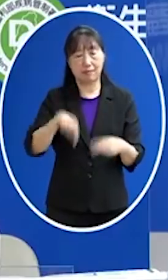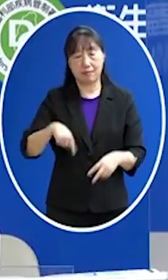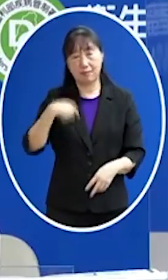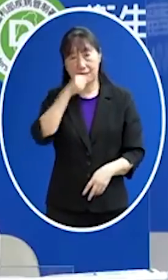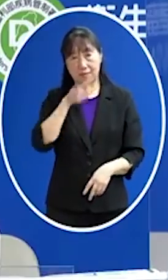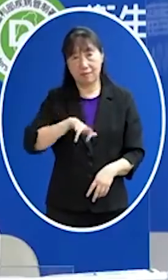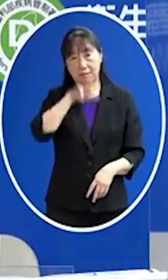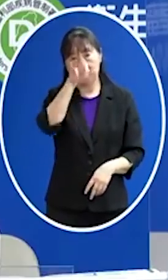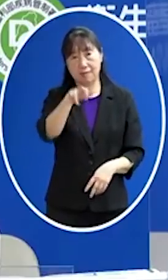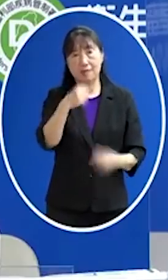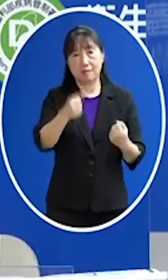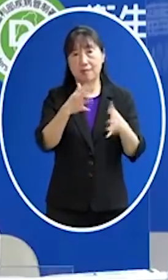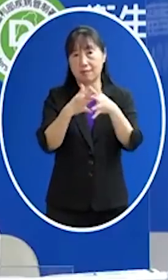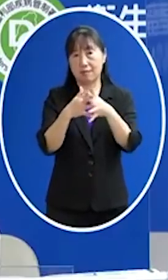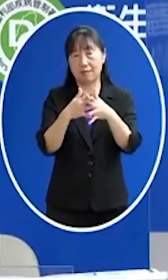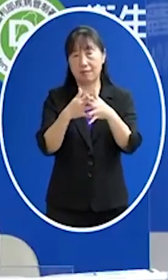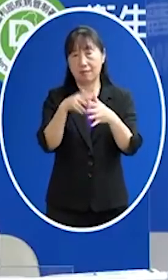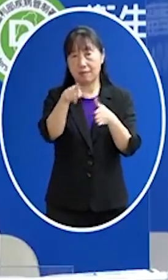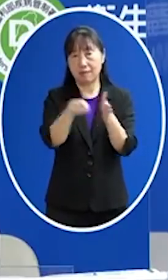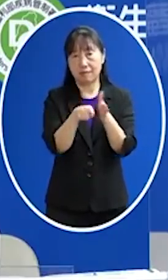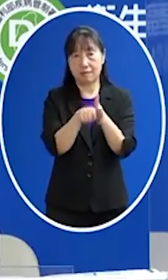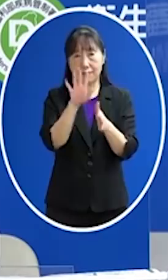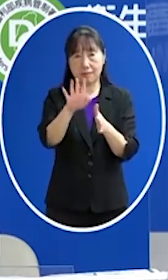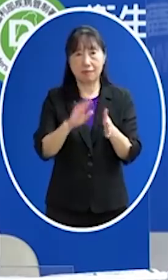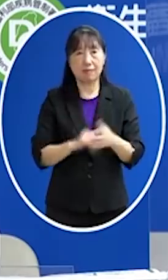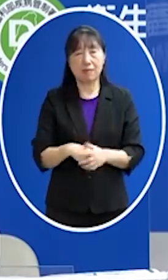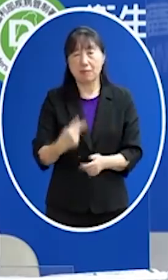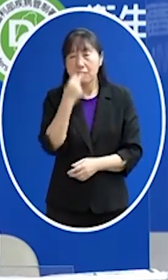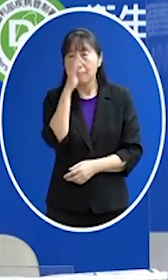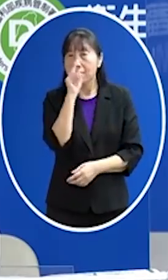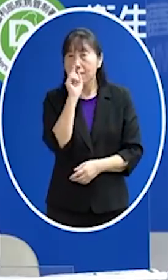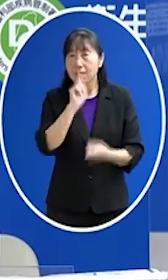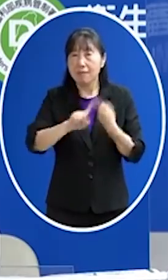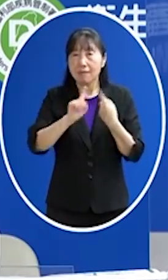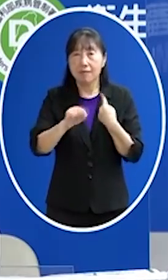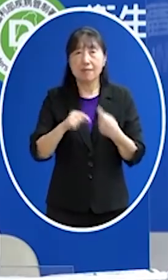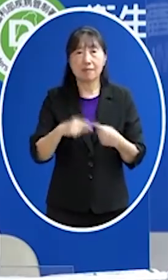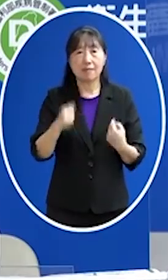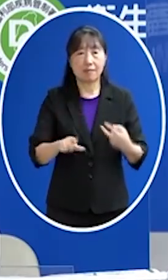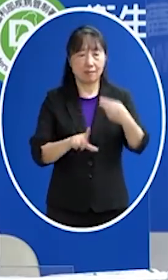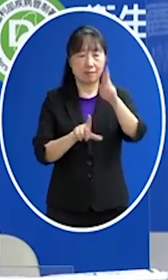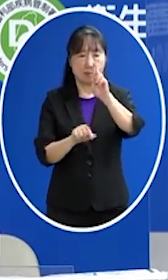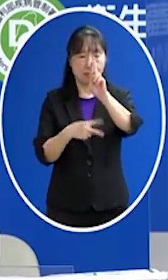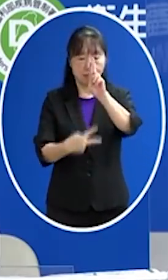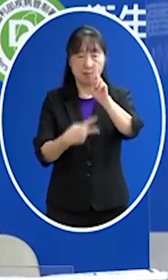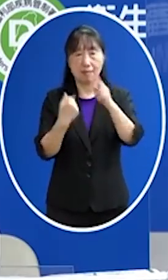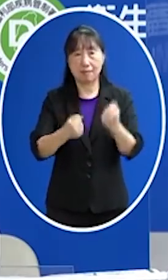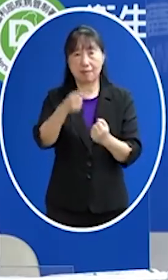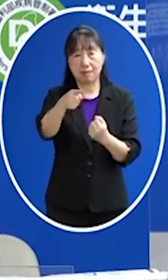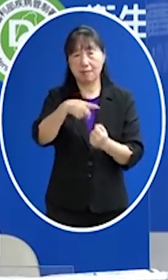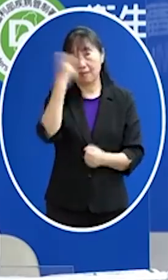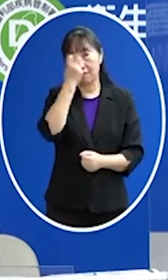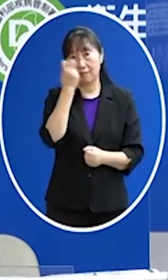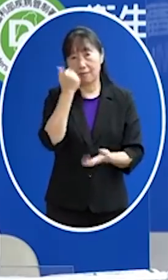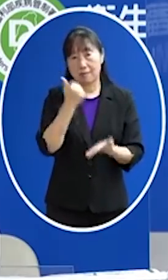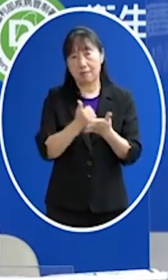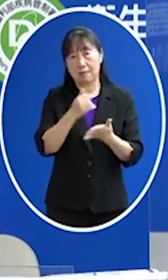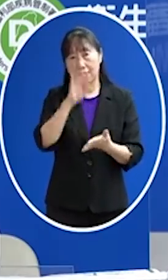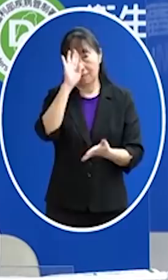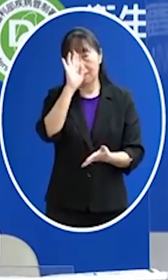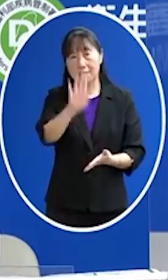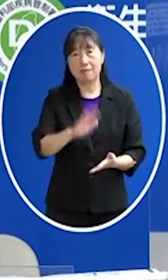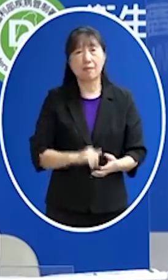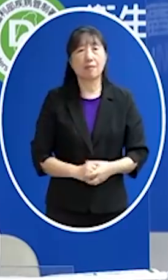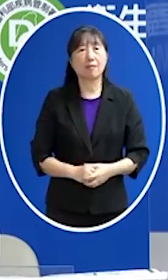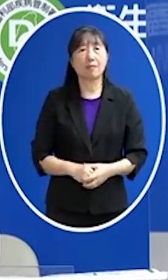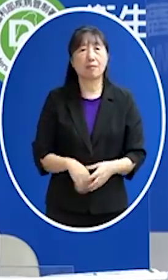案自述在美国曾经有出现嗅味觉异常的症状，那12月2日在当地检出阳性，12月